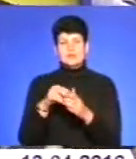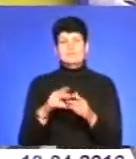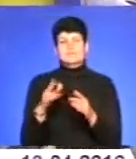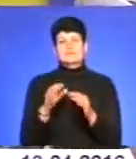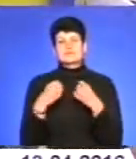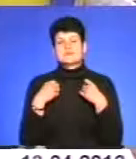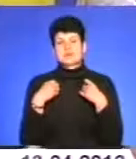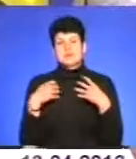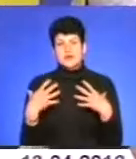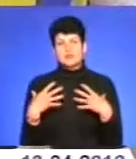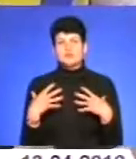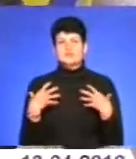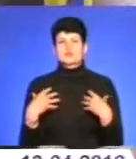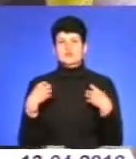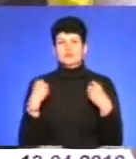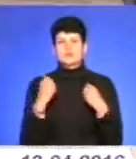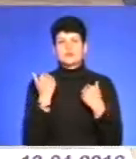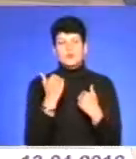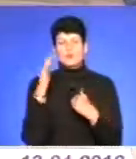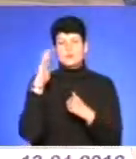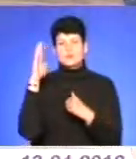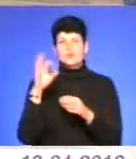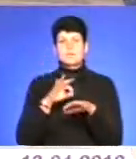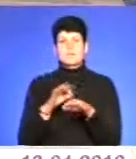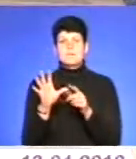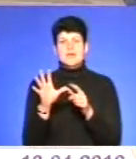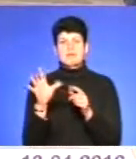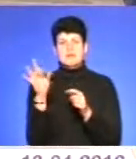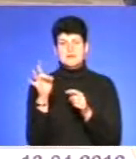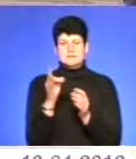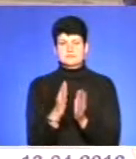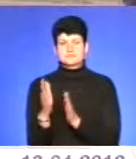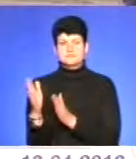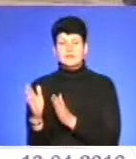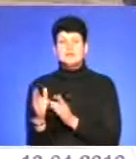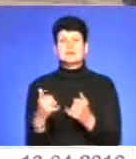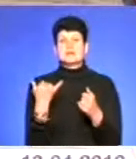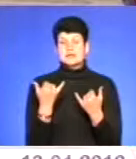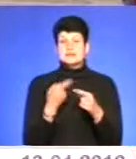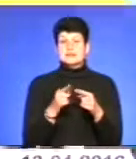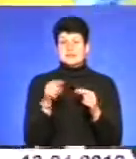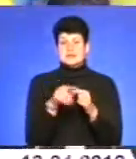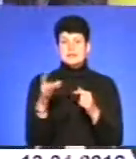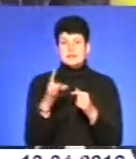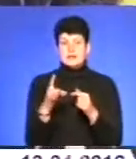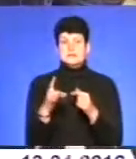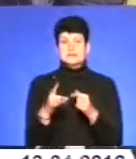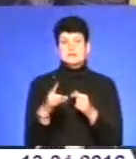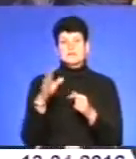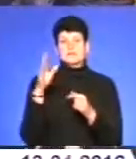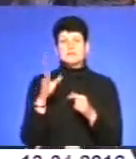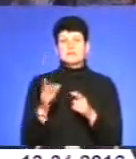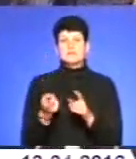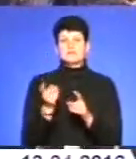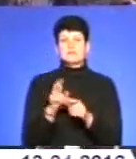твого майбутнього» проводять вже п'ятий рік поспіль. Цього разу до урочистих заходів та спортивного вишколу юнаків та дівчат